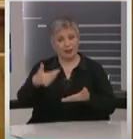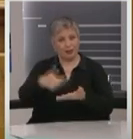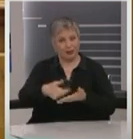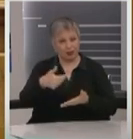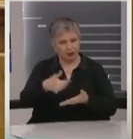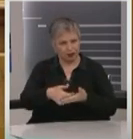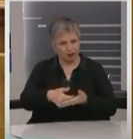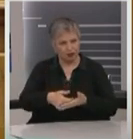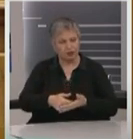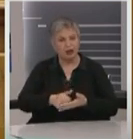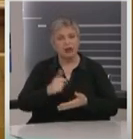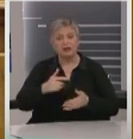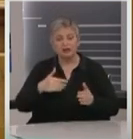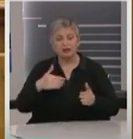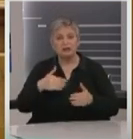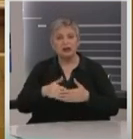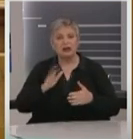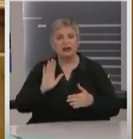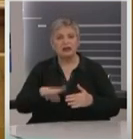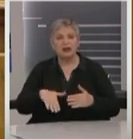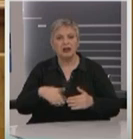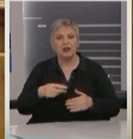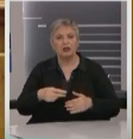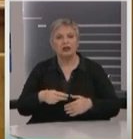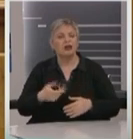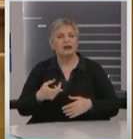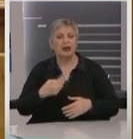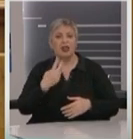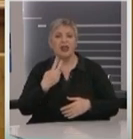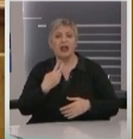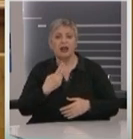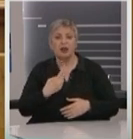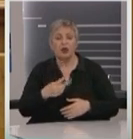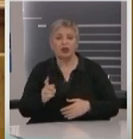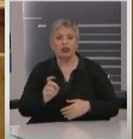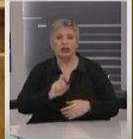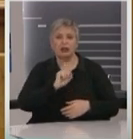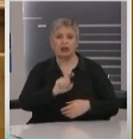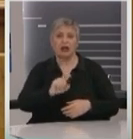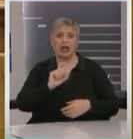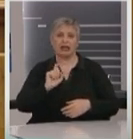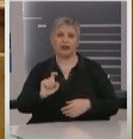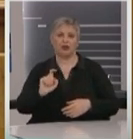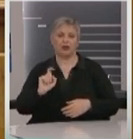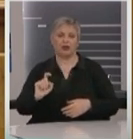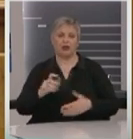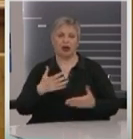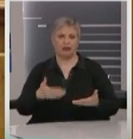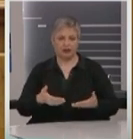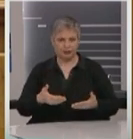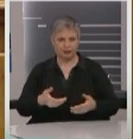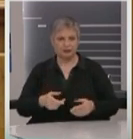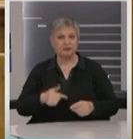θα πληρωθούν μέχρι τέλος του έτους πάνω από 200 εκατομμύρια. Και όπως στην περίπτωση του